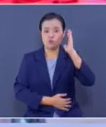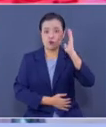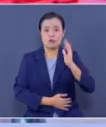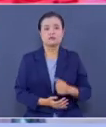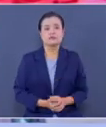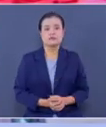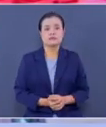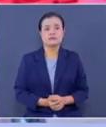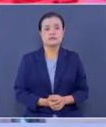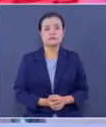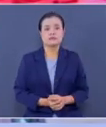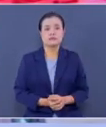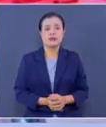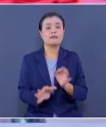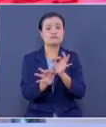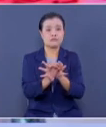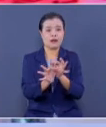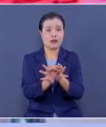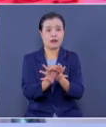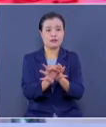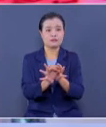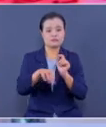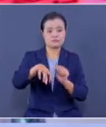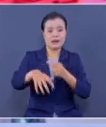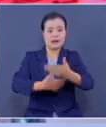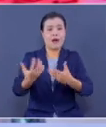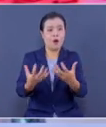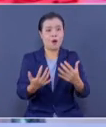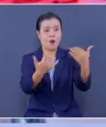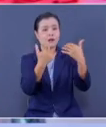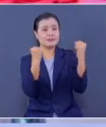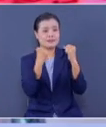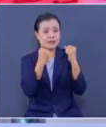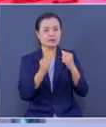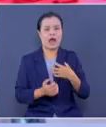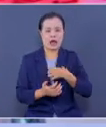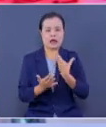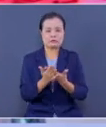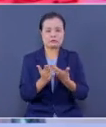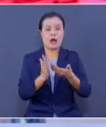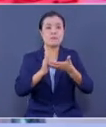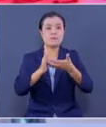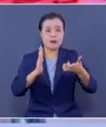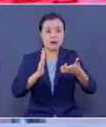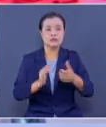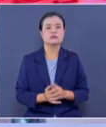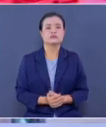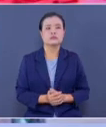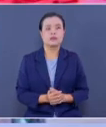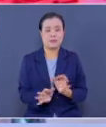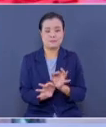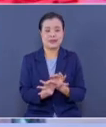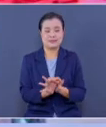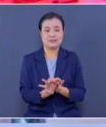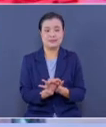นึงเดินเข้าไปที่ธนาคารในห้างแห่งหนึ่งนะครับต้องการจะไปเบิกเงินครับแต่ด้วยบัญชี